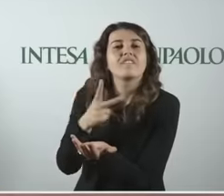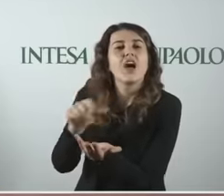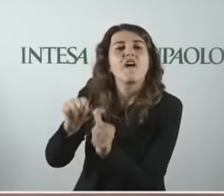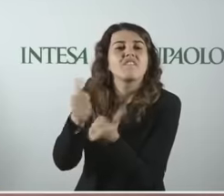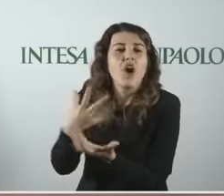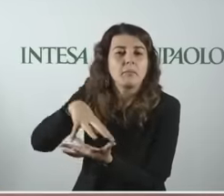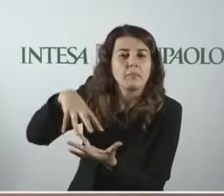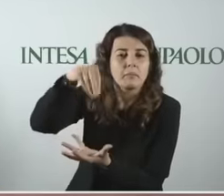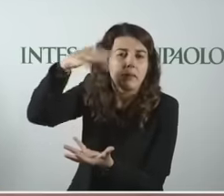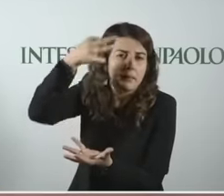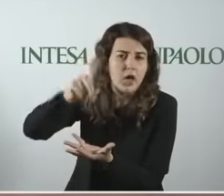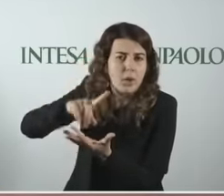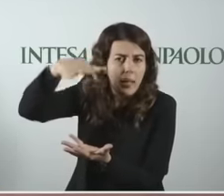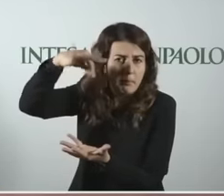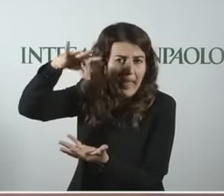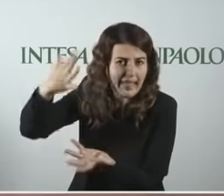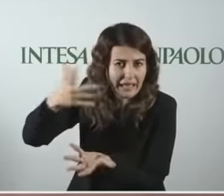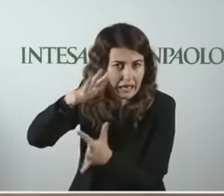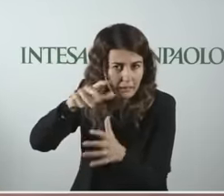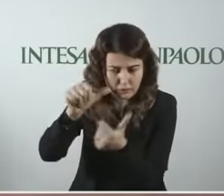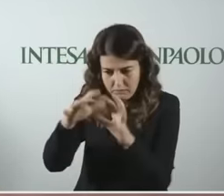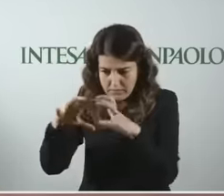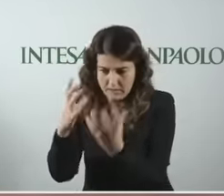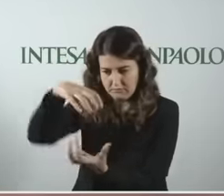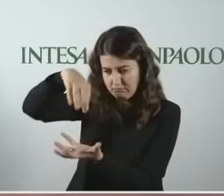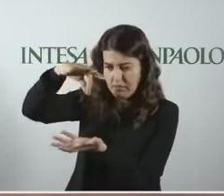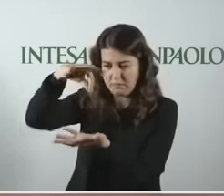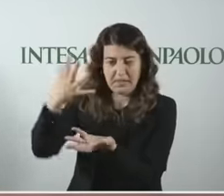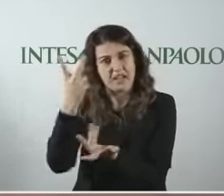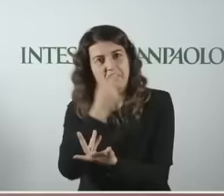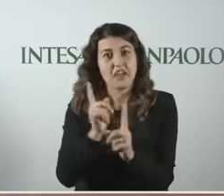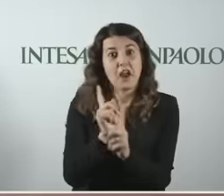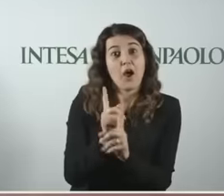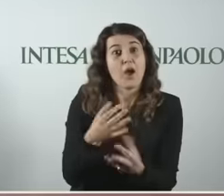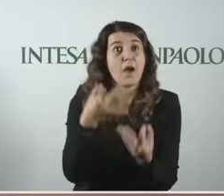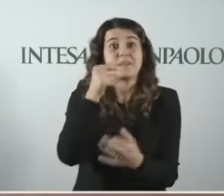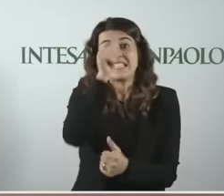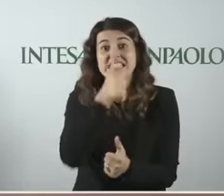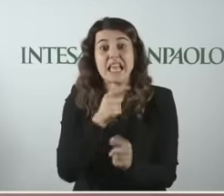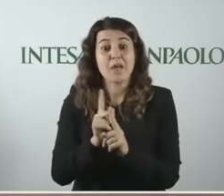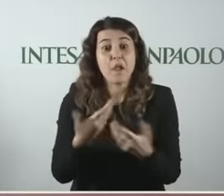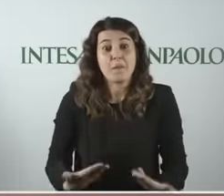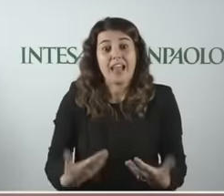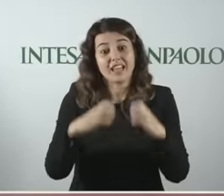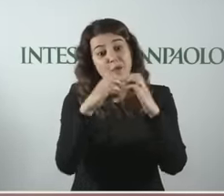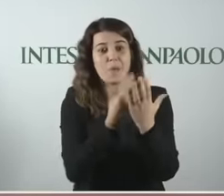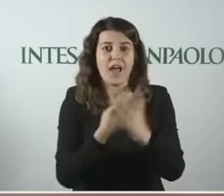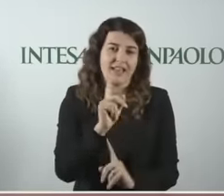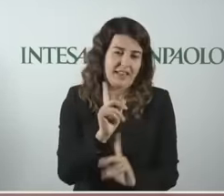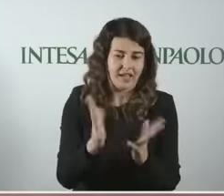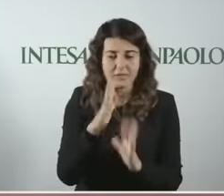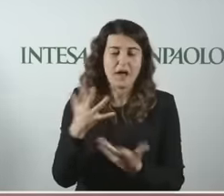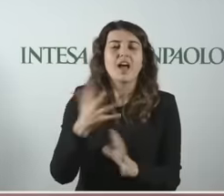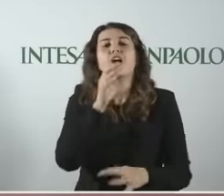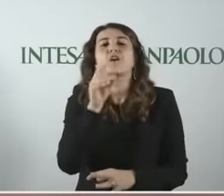pera Ecco sembra una pera con la punta verso l'alto non è non è proprio tanto simile al nostro Ecco quindi 2300